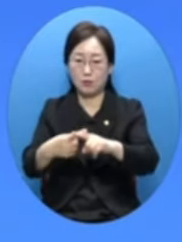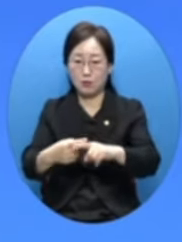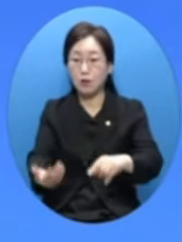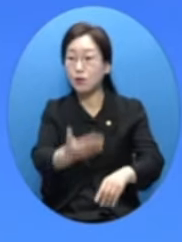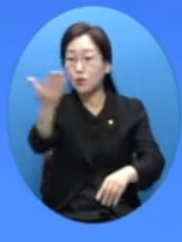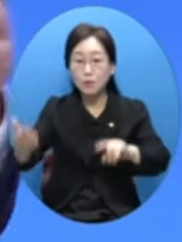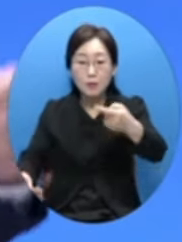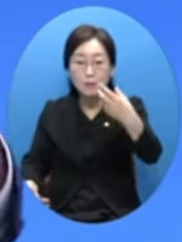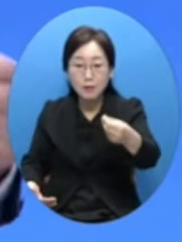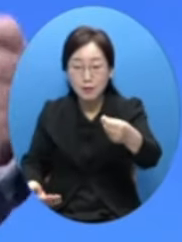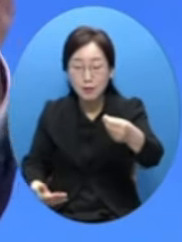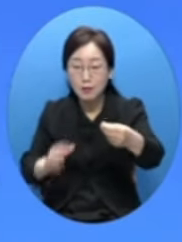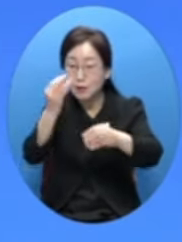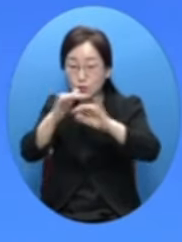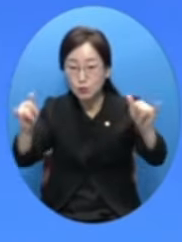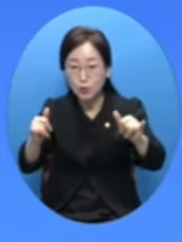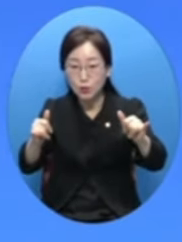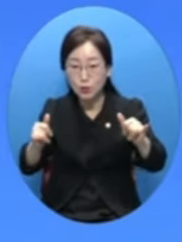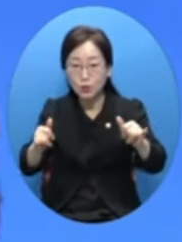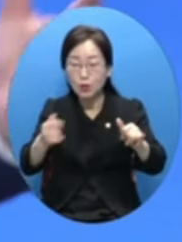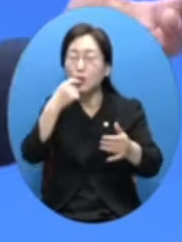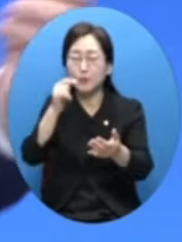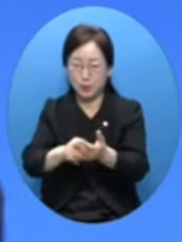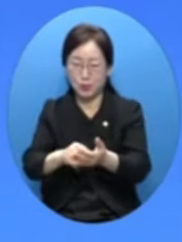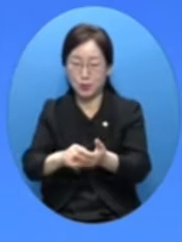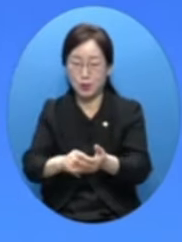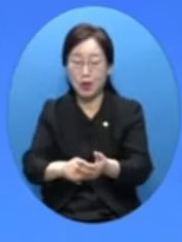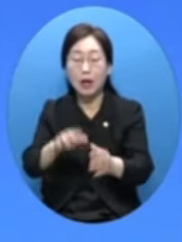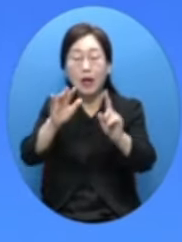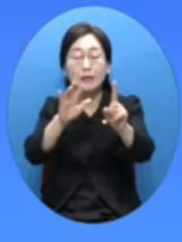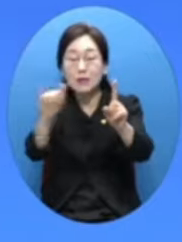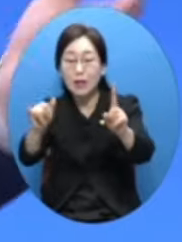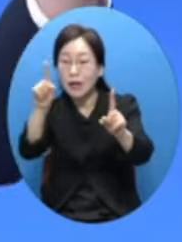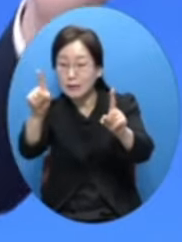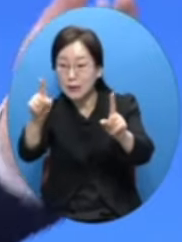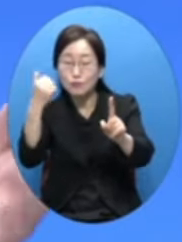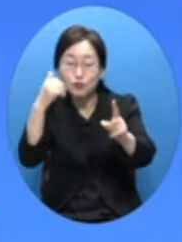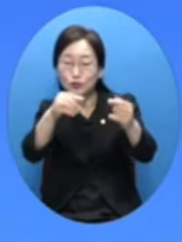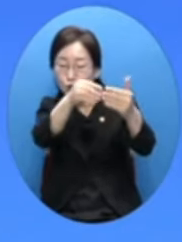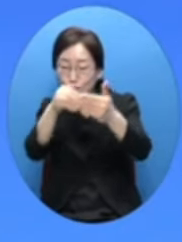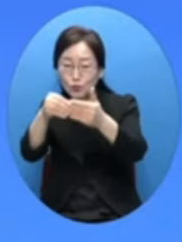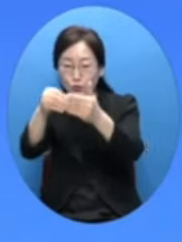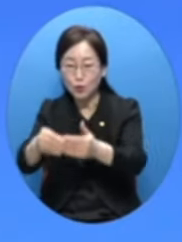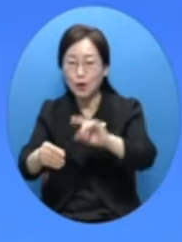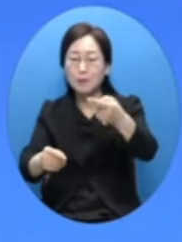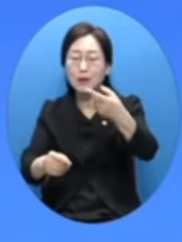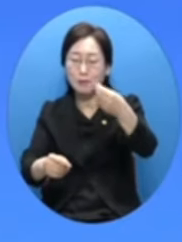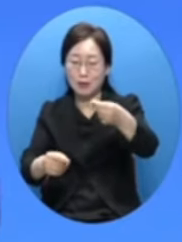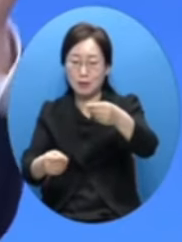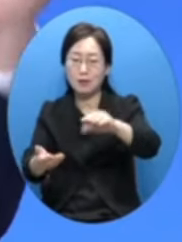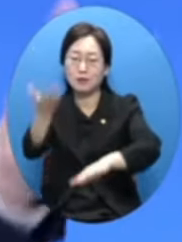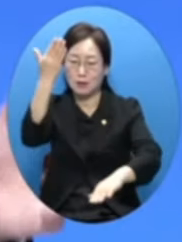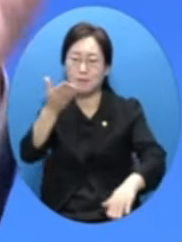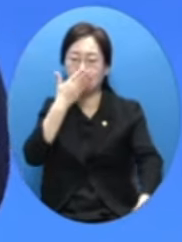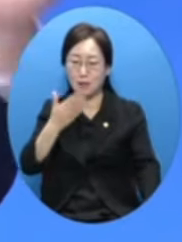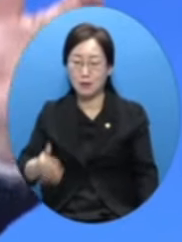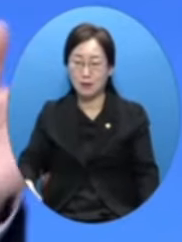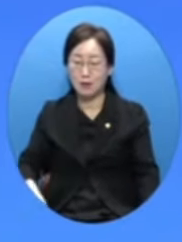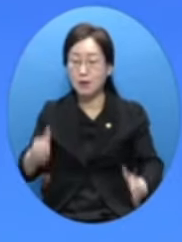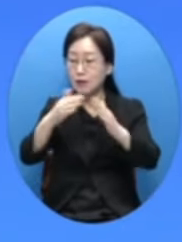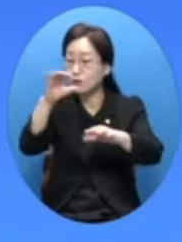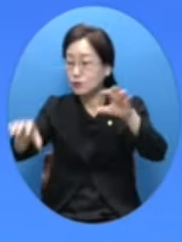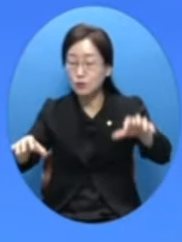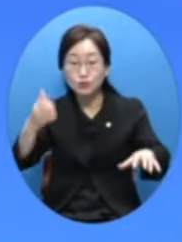아무것도 아닙니다. 여러분 나가서 한 분이 한 분씩만 모셔오면 그냥 100만이 넘어가는 것입니다. 여러분 우리 주위에 믿지 않은